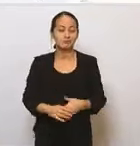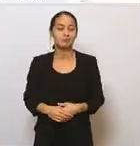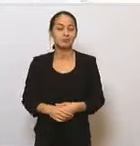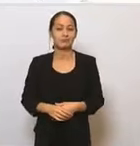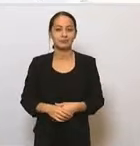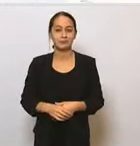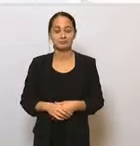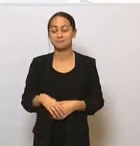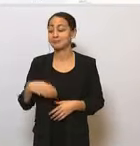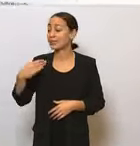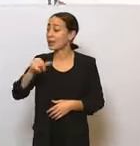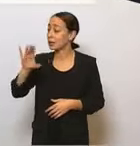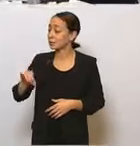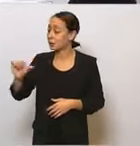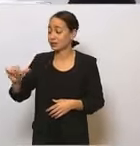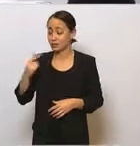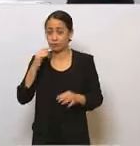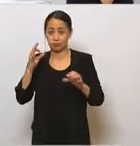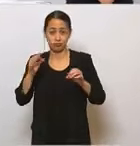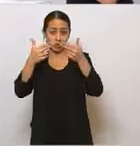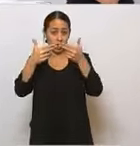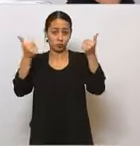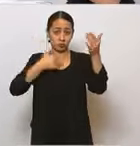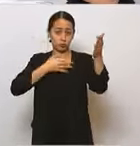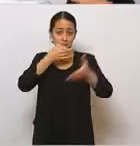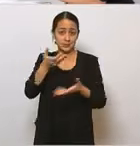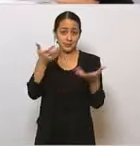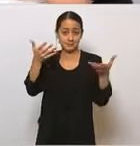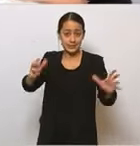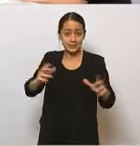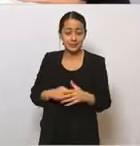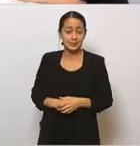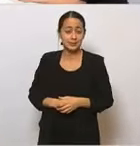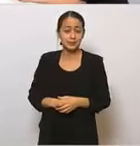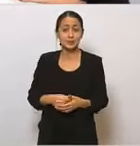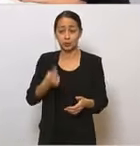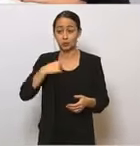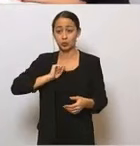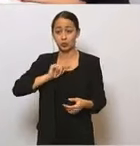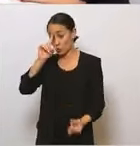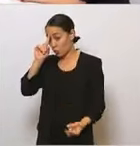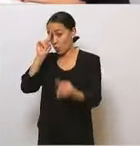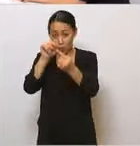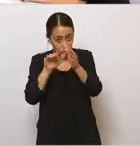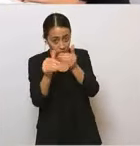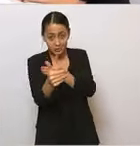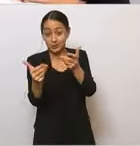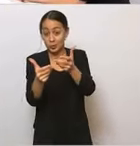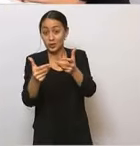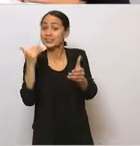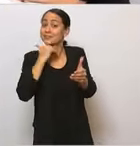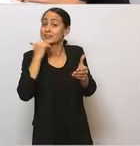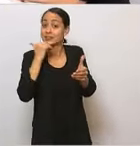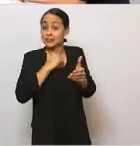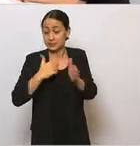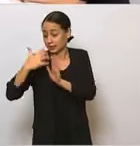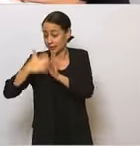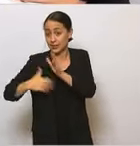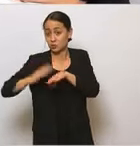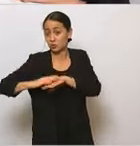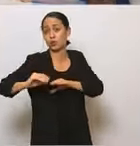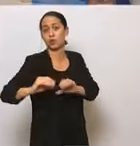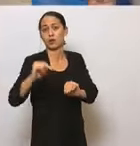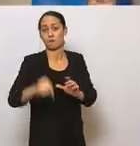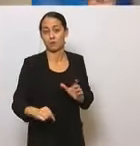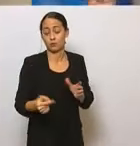Comme je le disais, c'est ce que je disais en introduction, nous, on a un enjeu d'aller vite et d'adopter ce texte. Après, je pense que c'est un texte qui demande